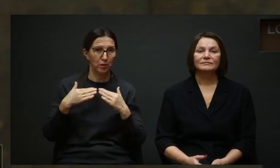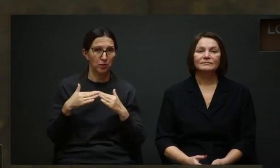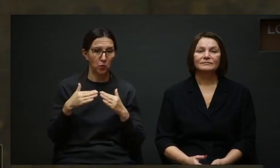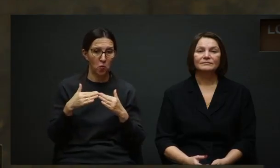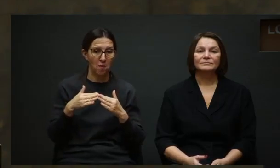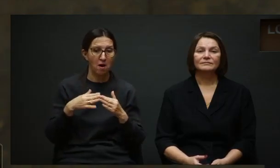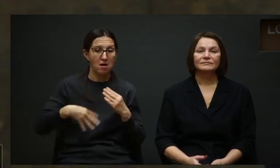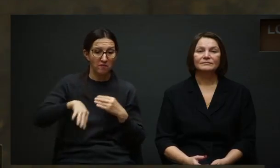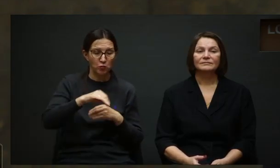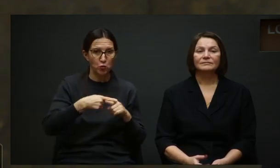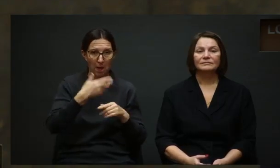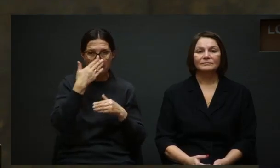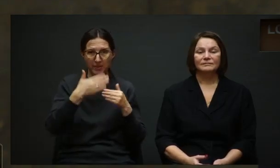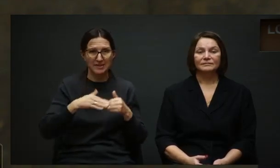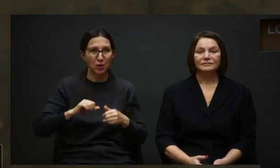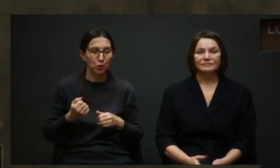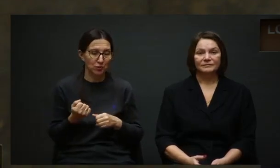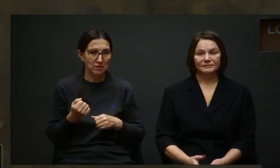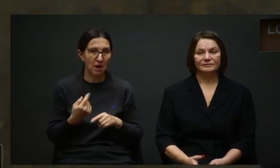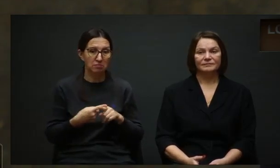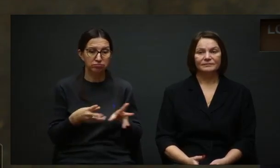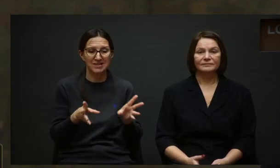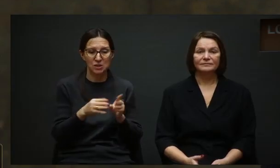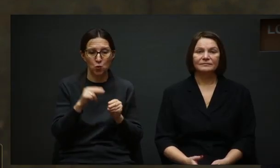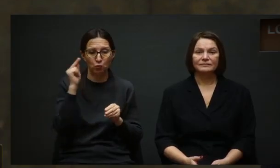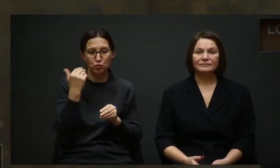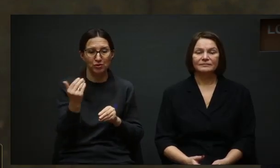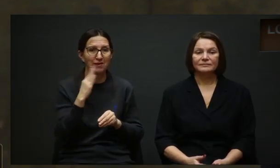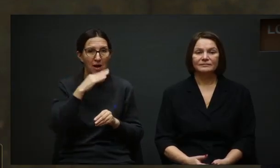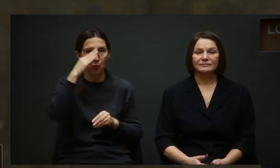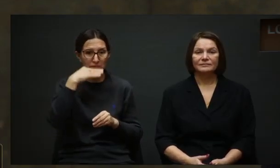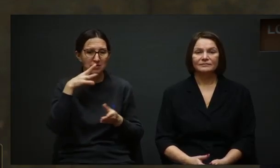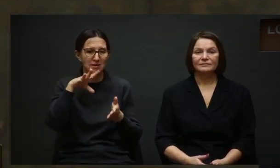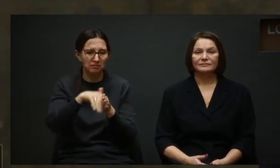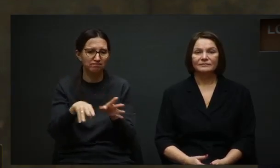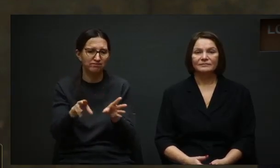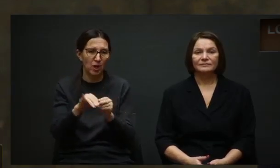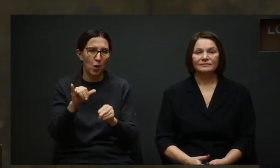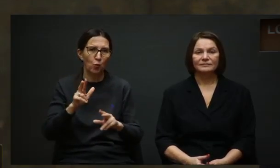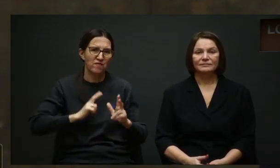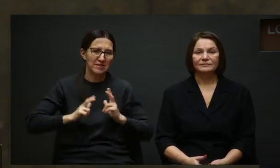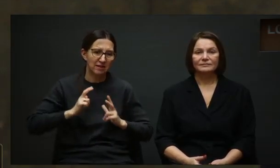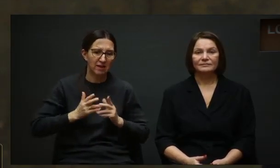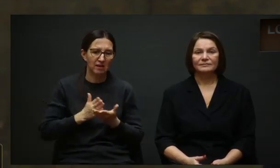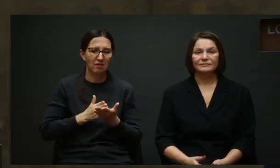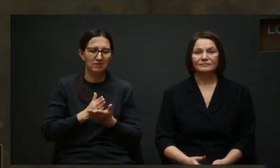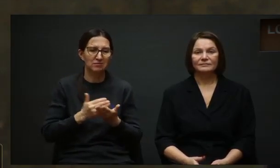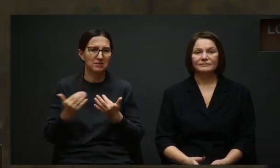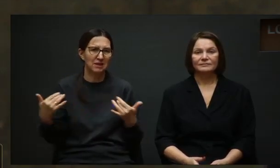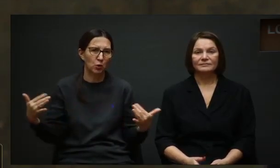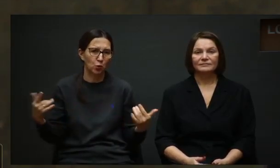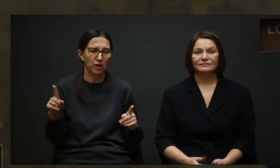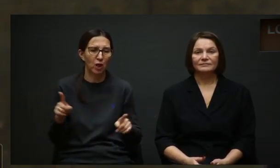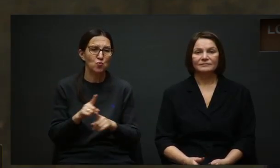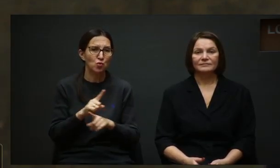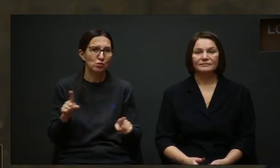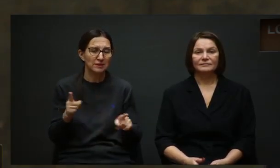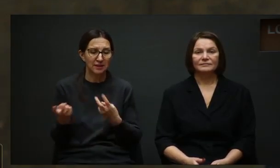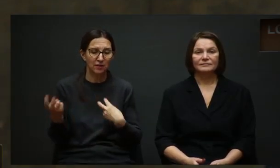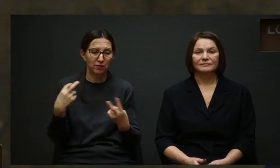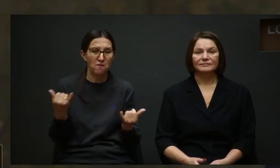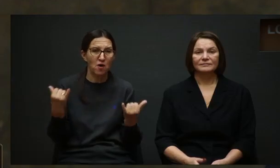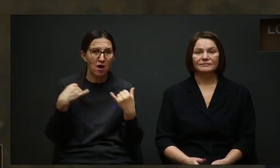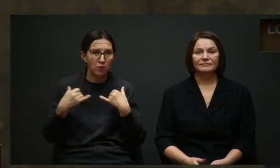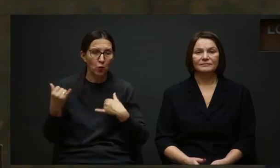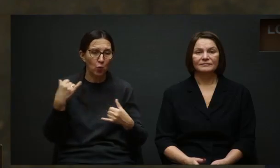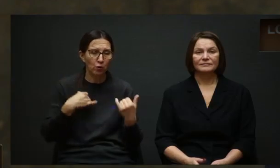были близкие друзья. Это были соученики, родители по университету, это были сотрудники музея, которые приходили к нам в гости. И